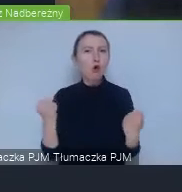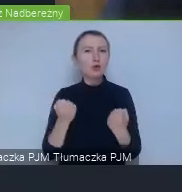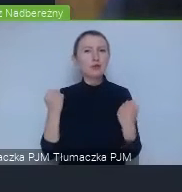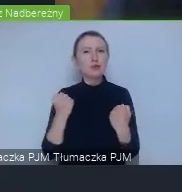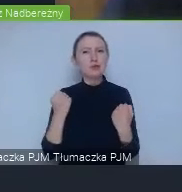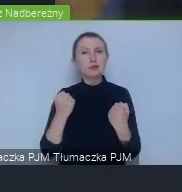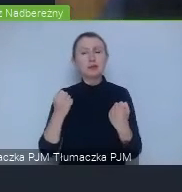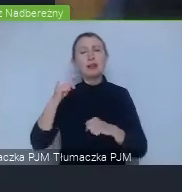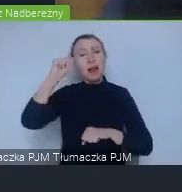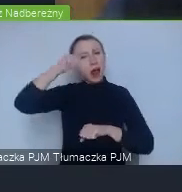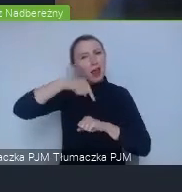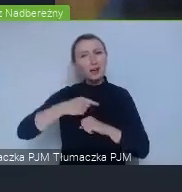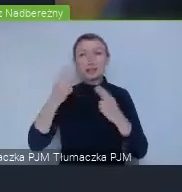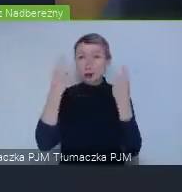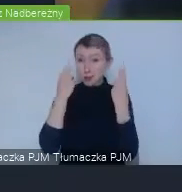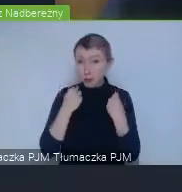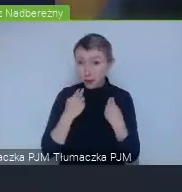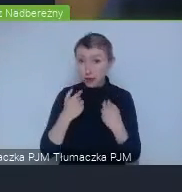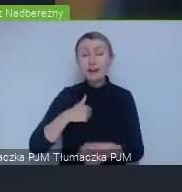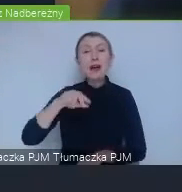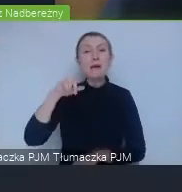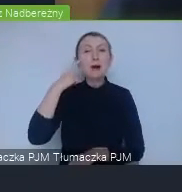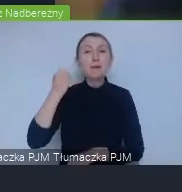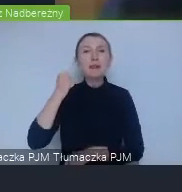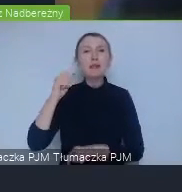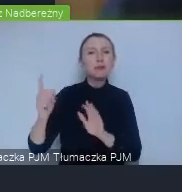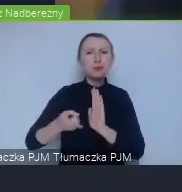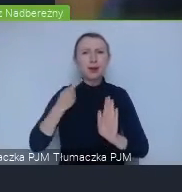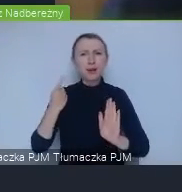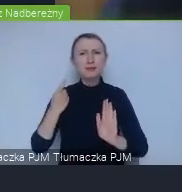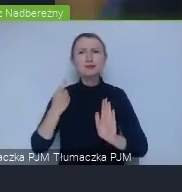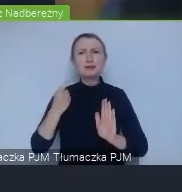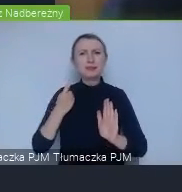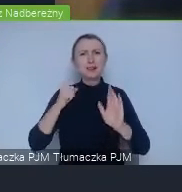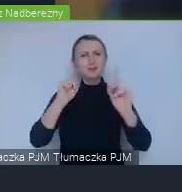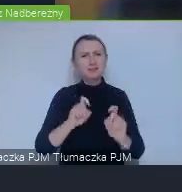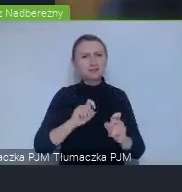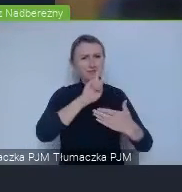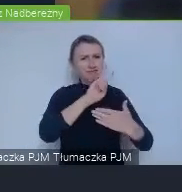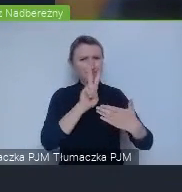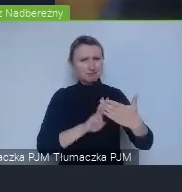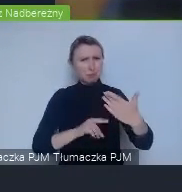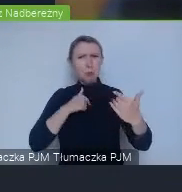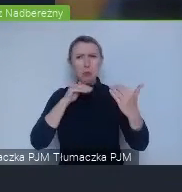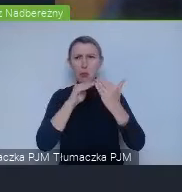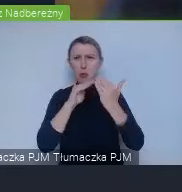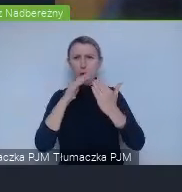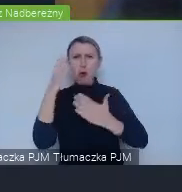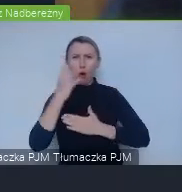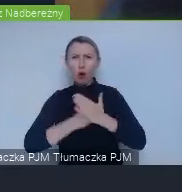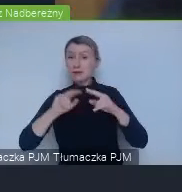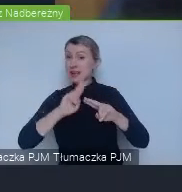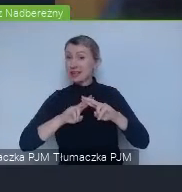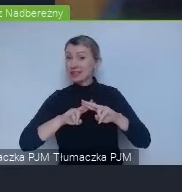dużej lekcji pokory. Ja pamiętam, że jak pierwszy raz zacząłem czytać, porównywać, korzystać z tego